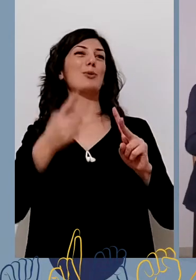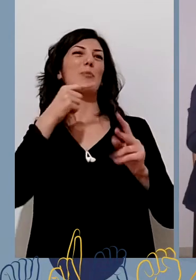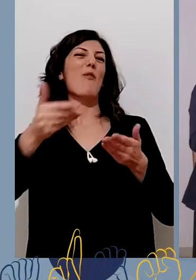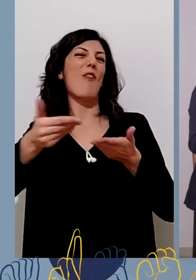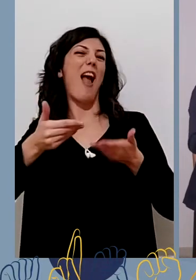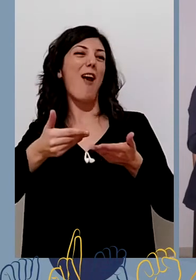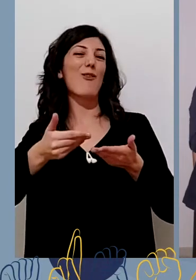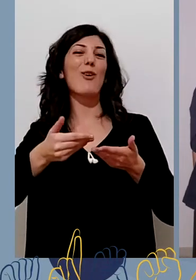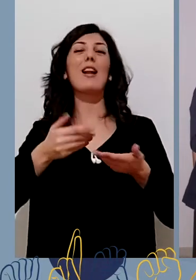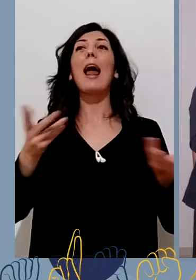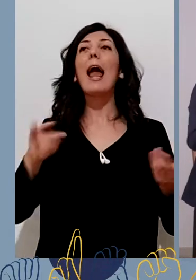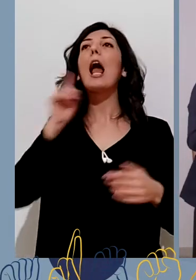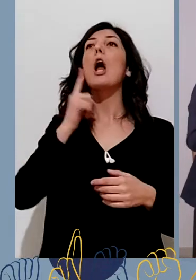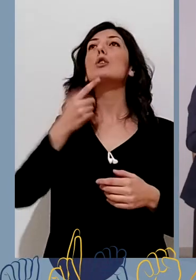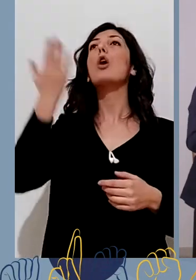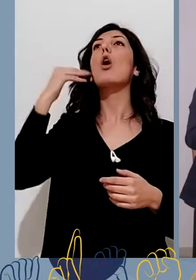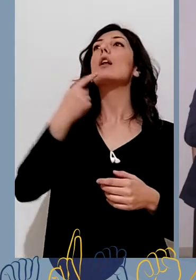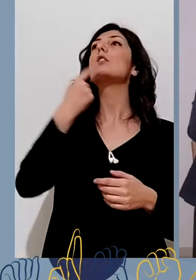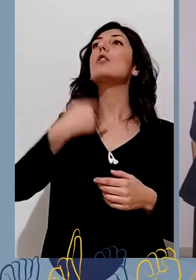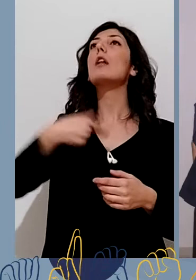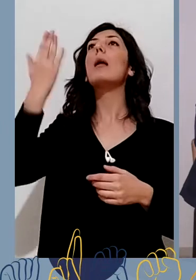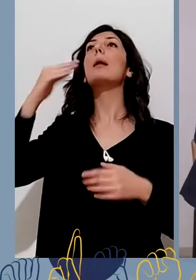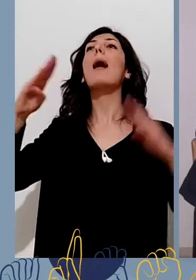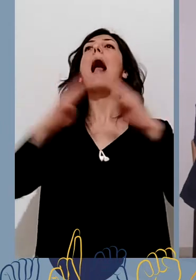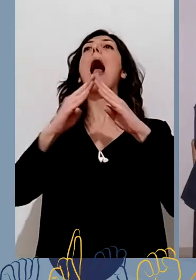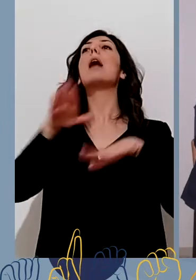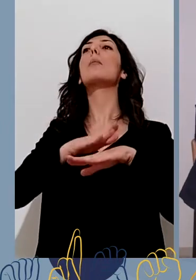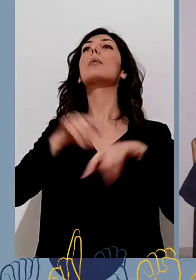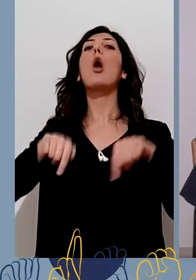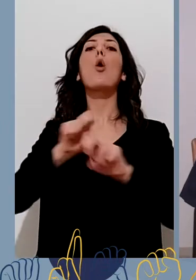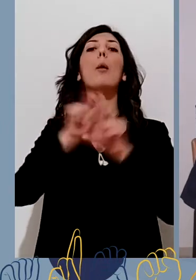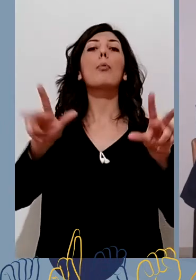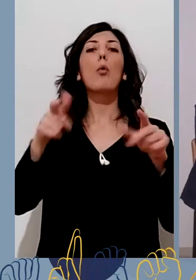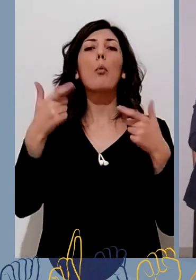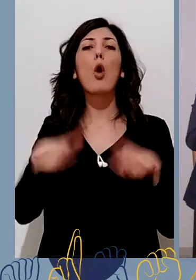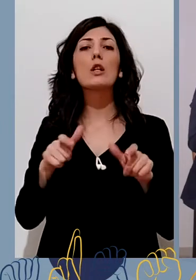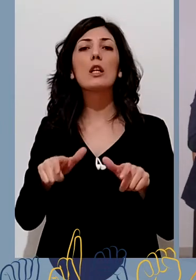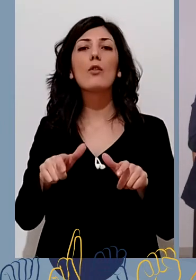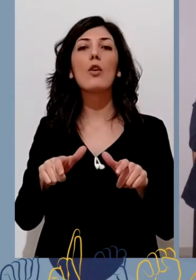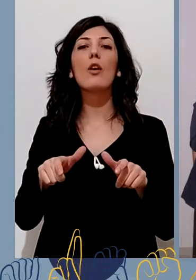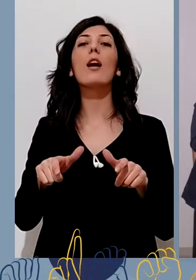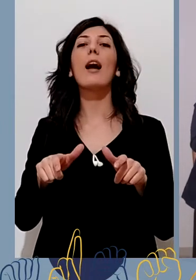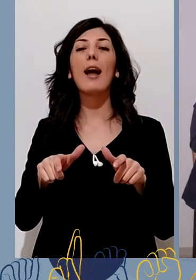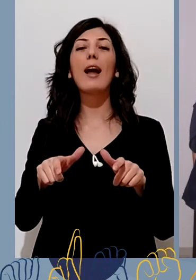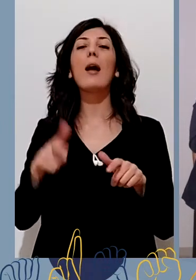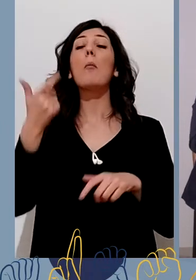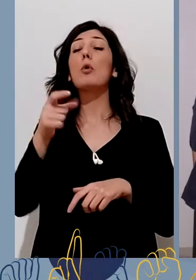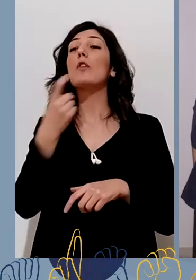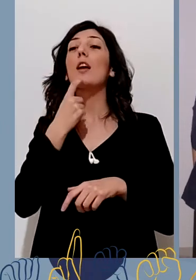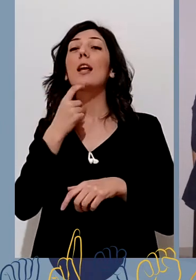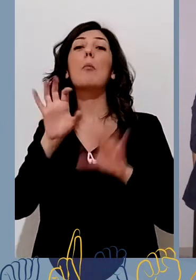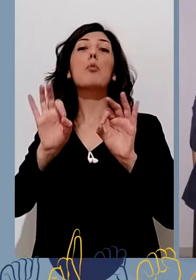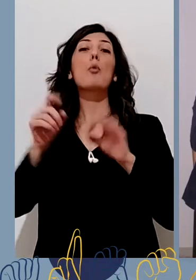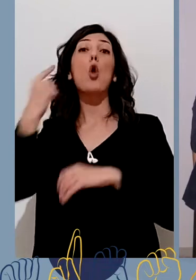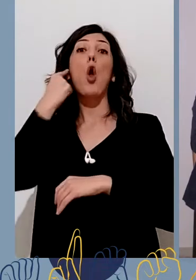c'avevo una casa, non ce l'ho più. Perché? Perché evidentemente nel momento che andava dal notaio facevano i propri interessi. E